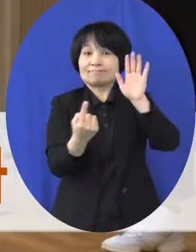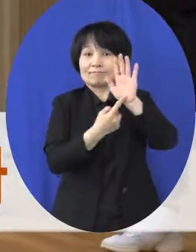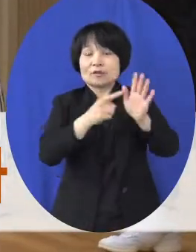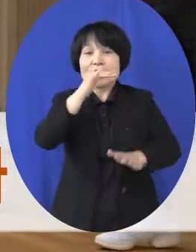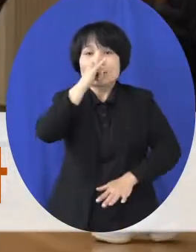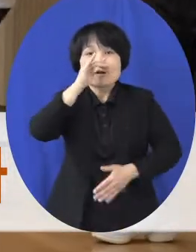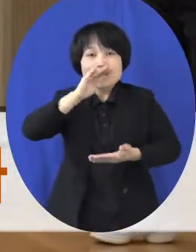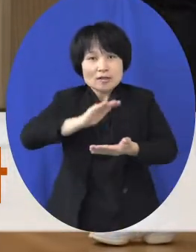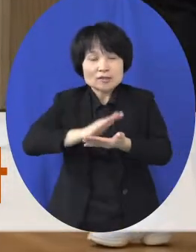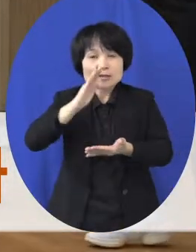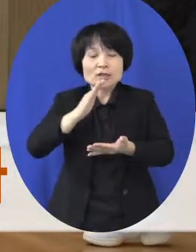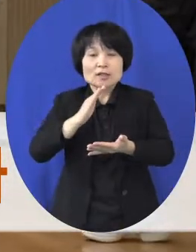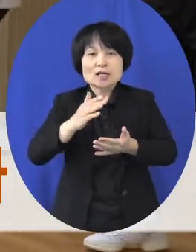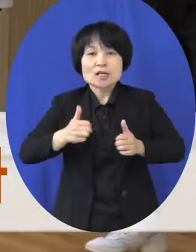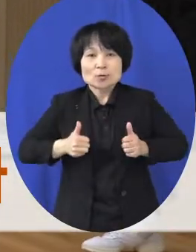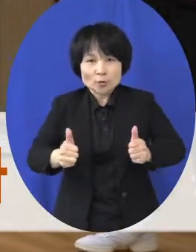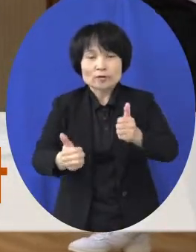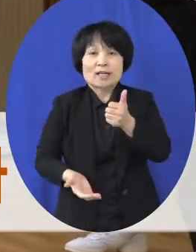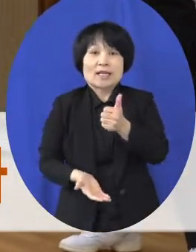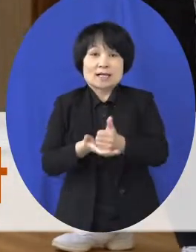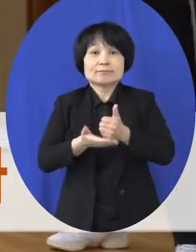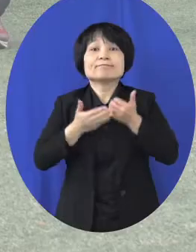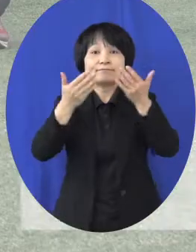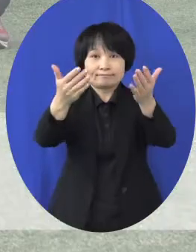노력에 감사와 격려를 보냈습니다.